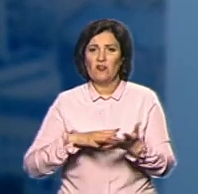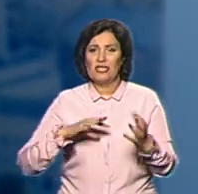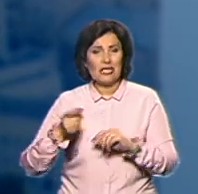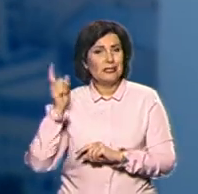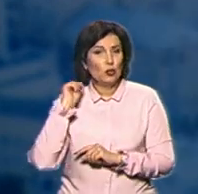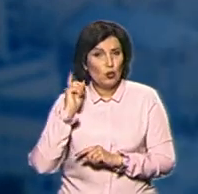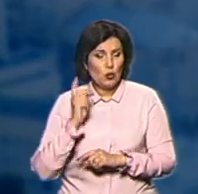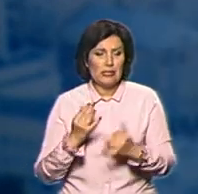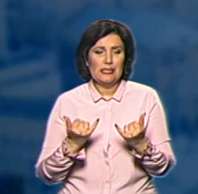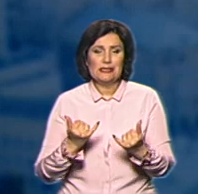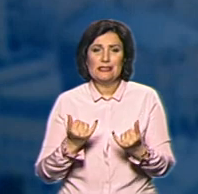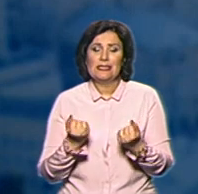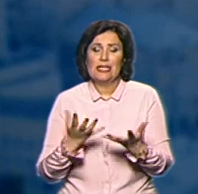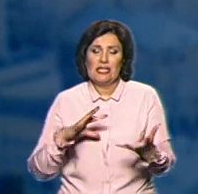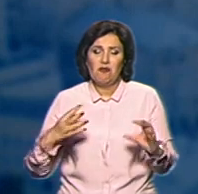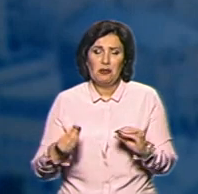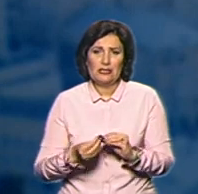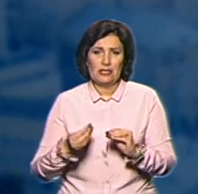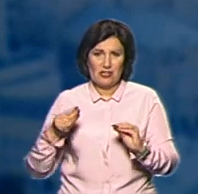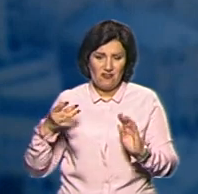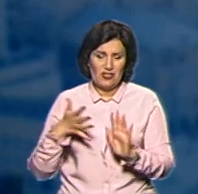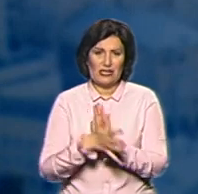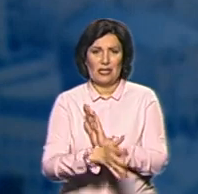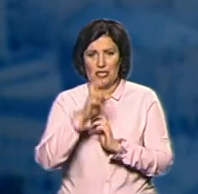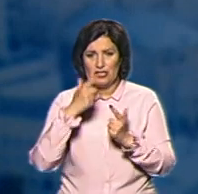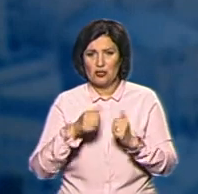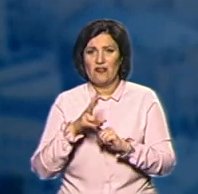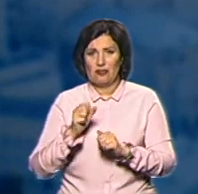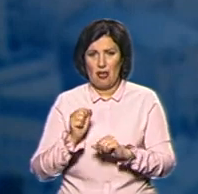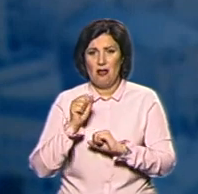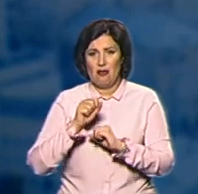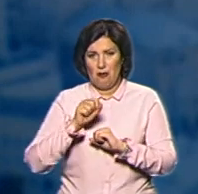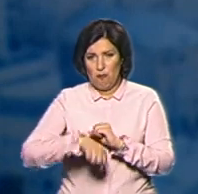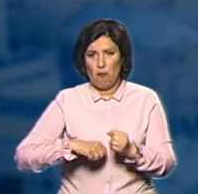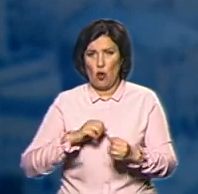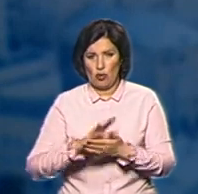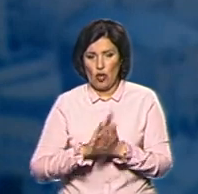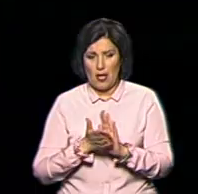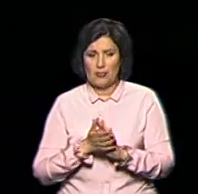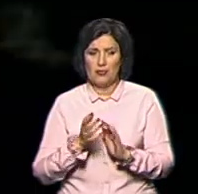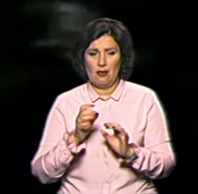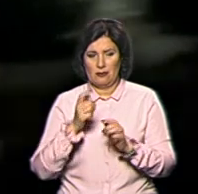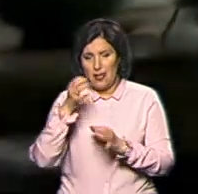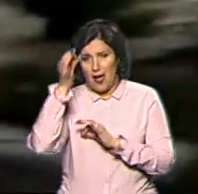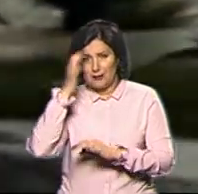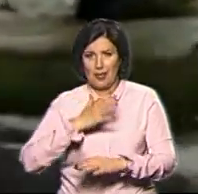наслідки тоді і скільки у підсумку держава витратила на їх подолання, нагадає Дар'я Коваль.